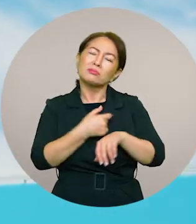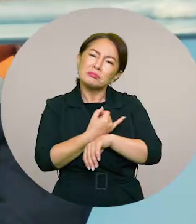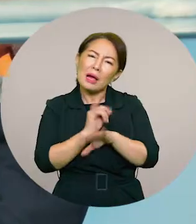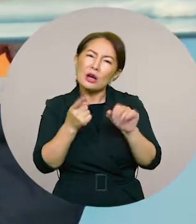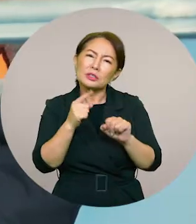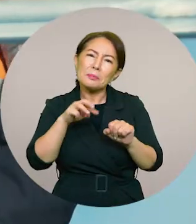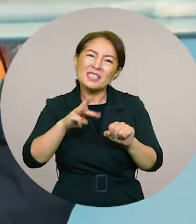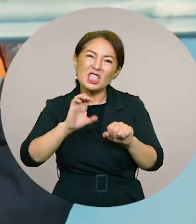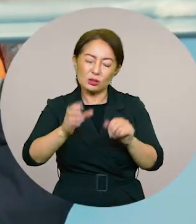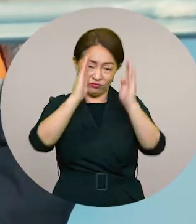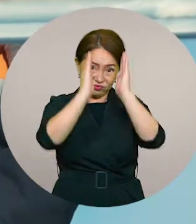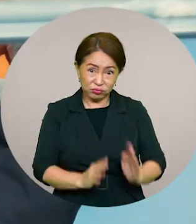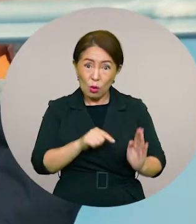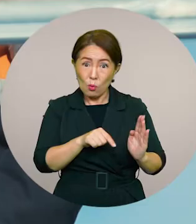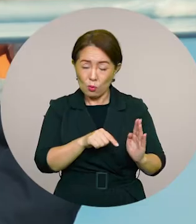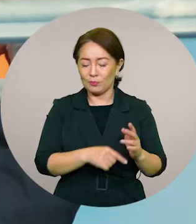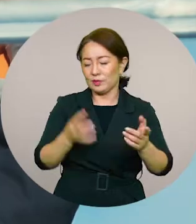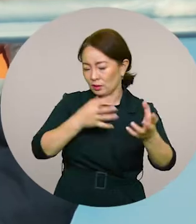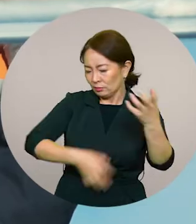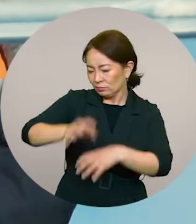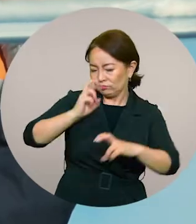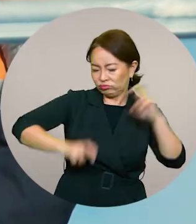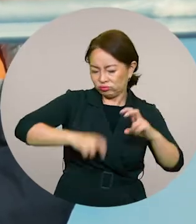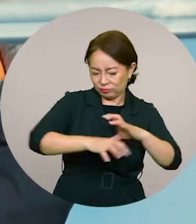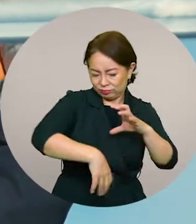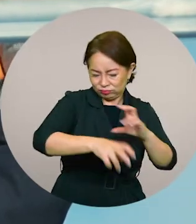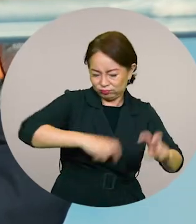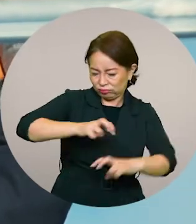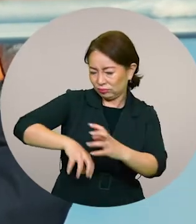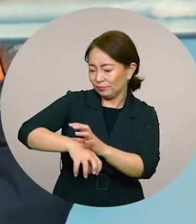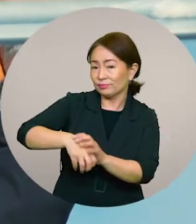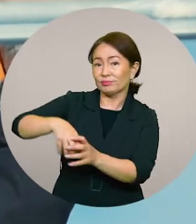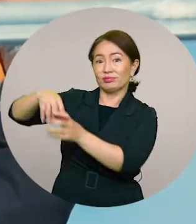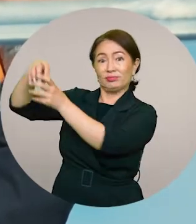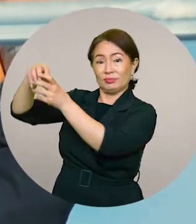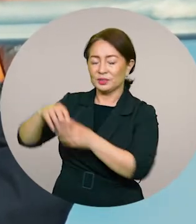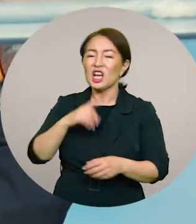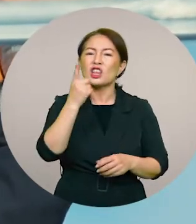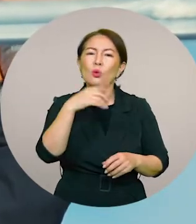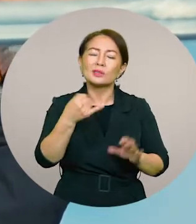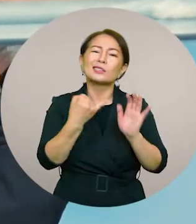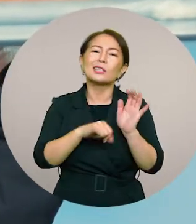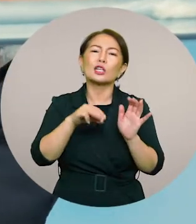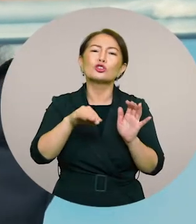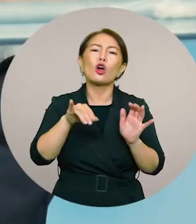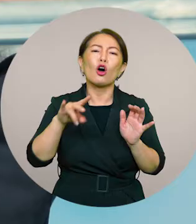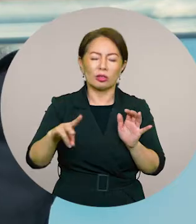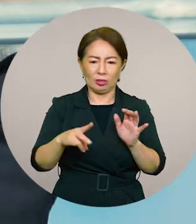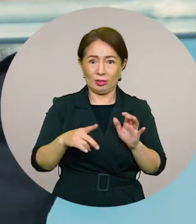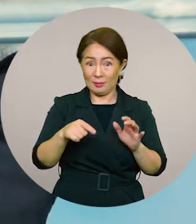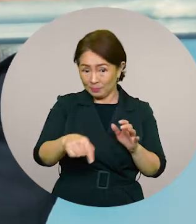хурдтай. Тэгэхээр яг олборлолттой ярьж байгаа бол нөгөө хөдрөө гаргаж ирнэ нэг удаадаа бол 60 тонны даацтай скип гэж